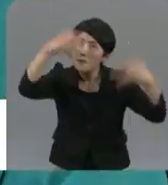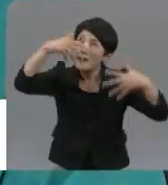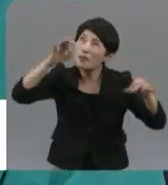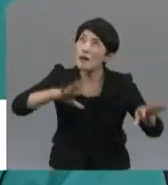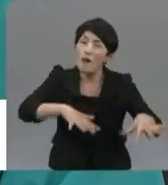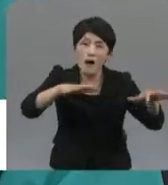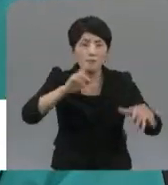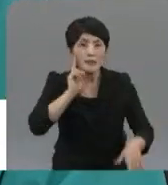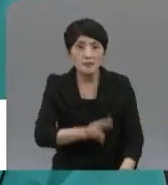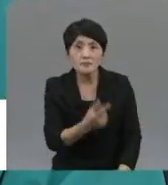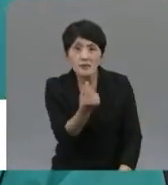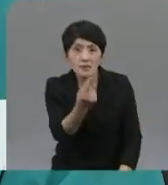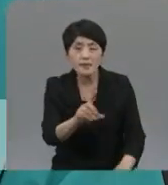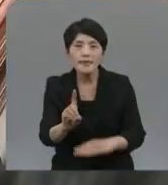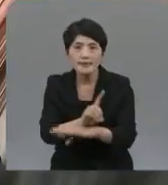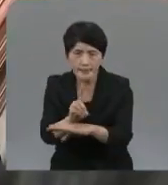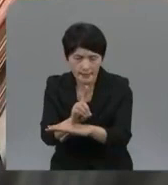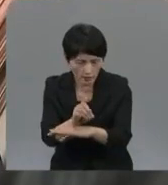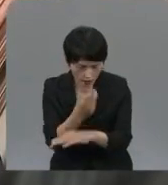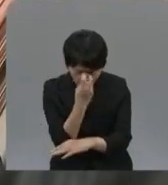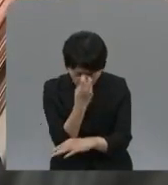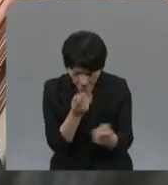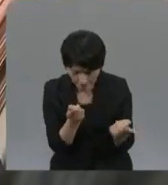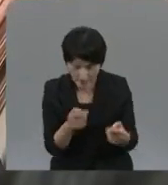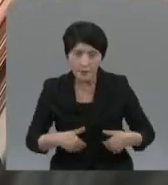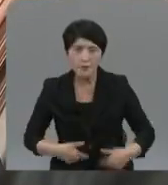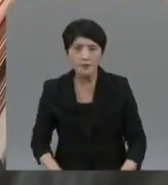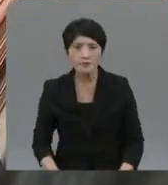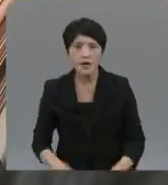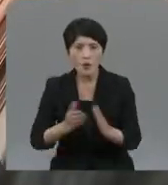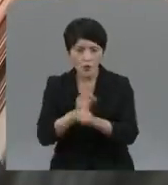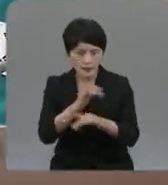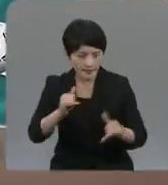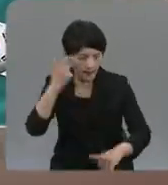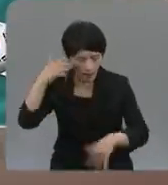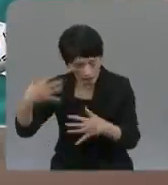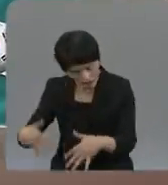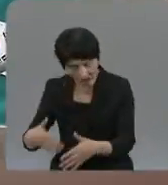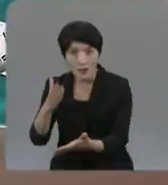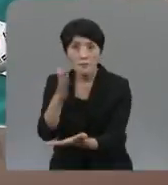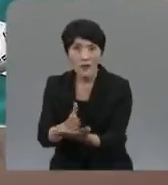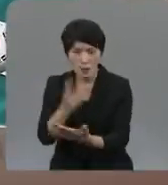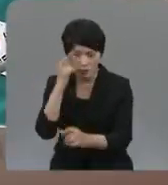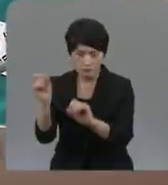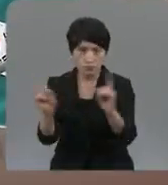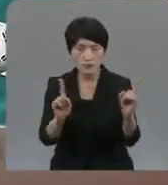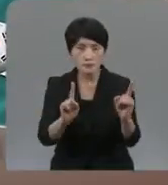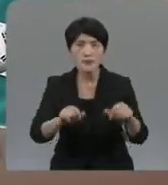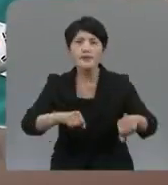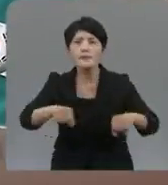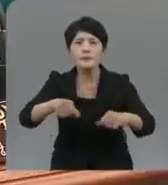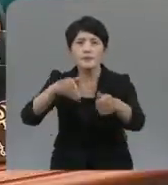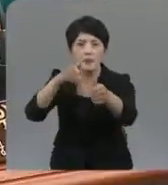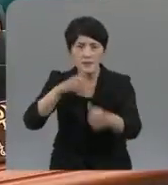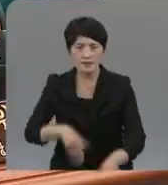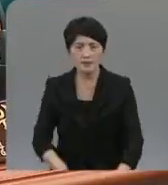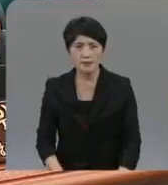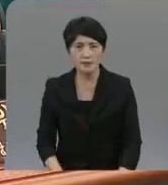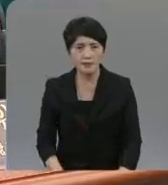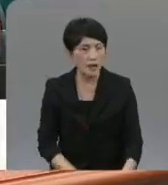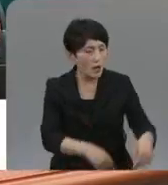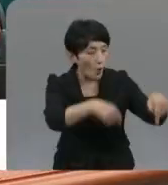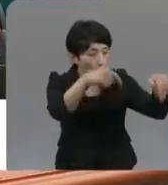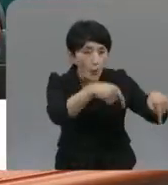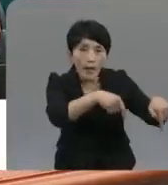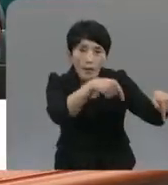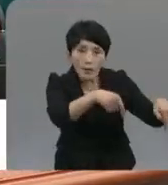thống Jun đang đặt ra mục tiêu hàng đầu là loại bỏ cà theo lợi ích mỗi khi nhấn mạnh về việc cải cách công đoàn lao động tổ chức dân sự xã hội công chức